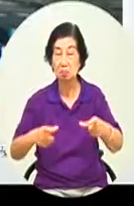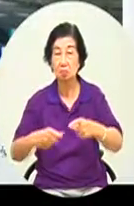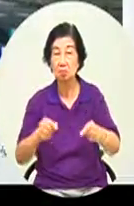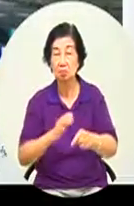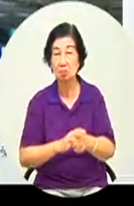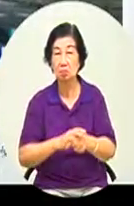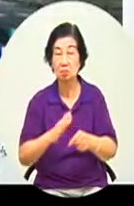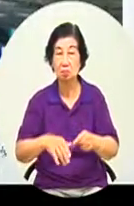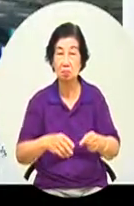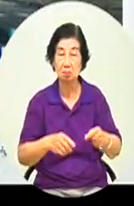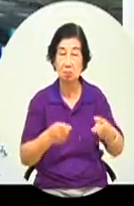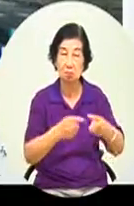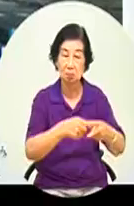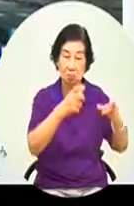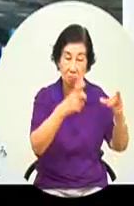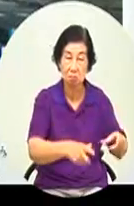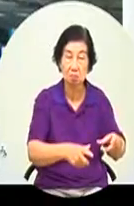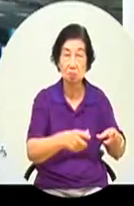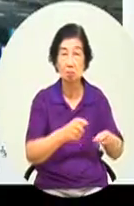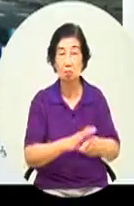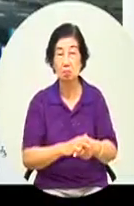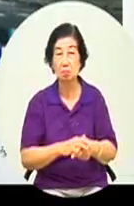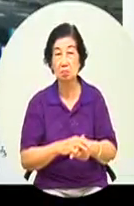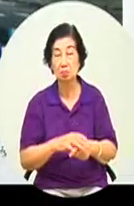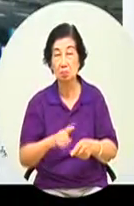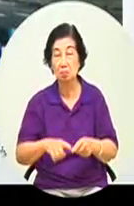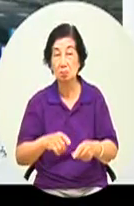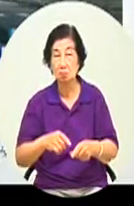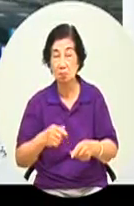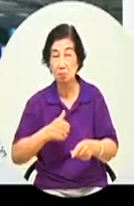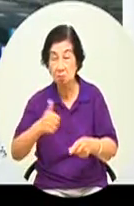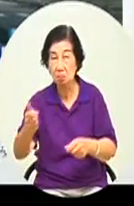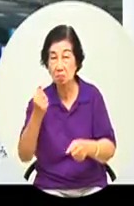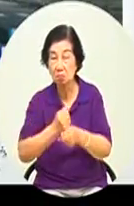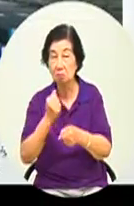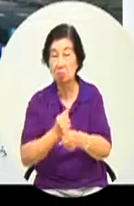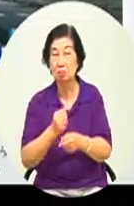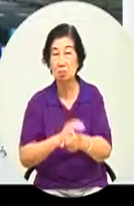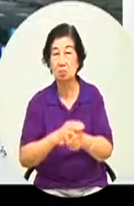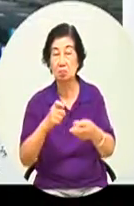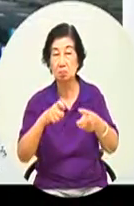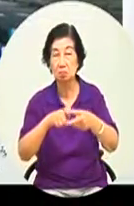小港地区这边来上班也好，来工业区上